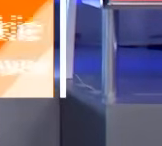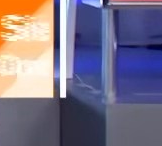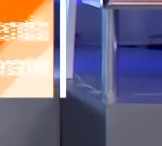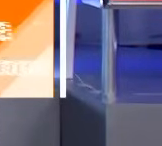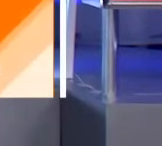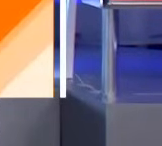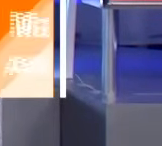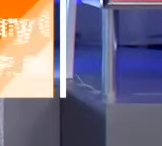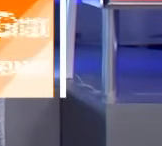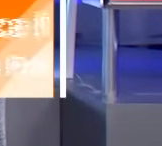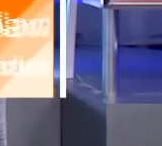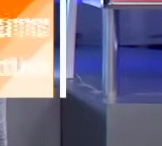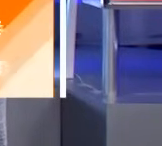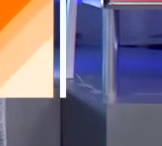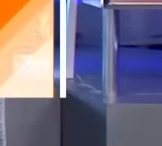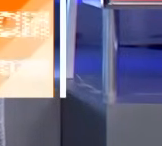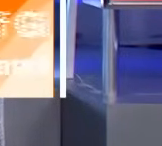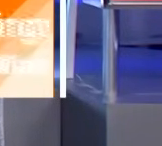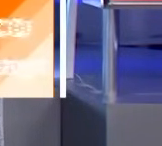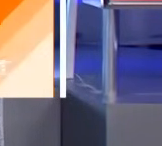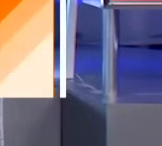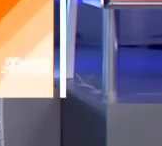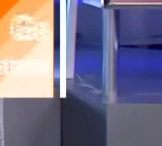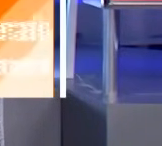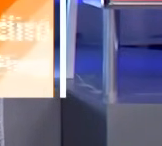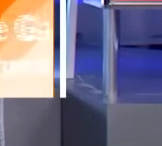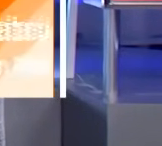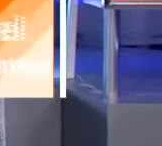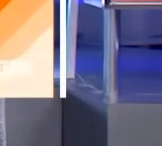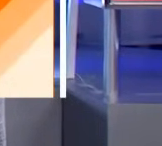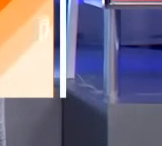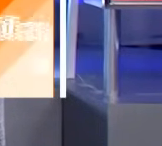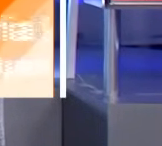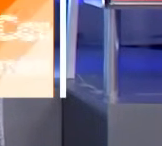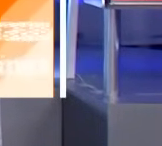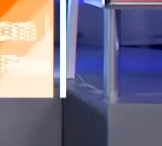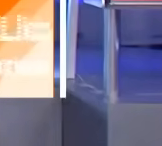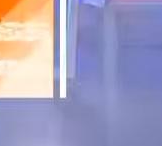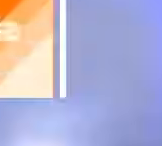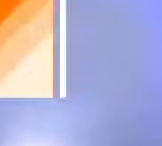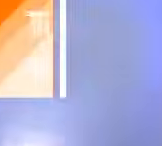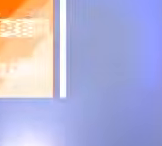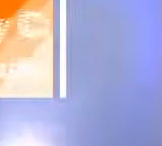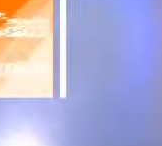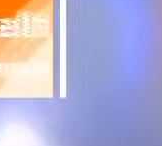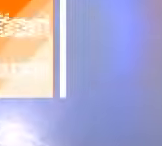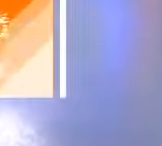pakialam. Kami ang inyong mga kasangga sa Frontline Pilipinas. We'll be right back.